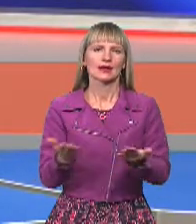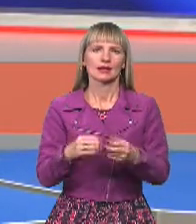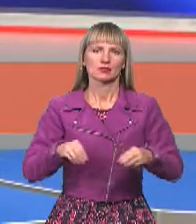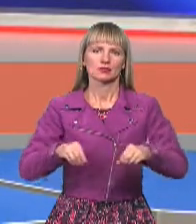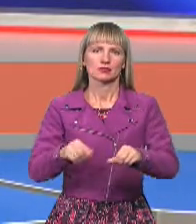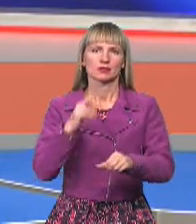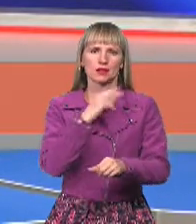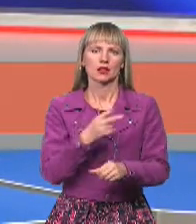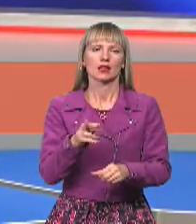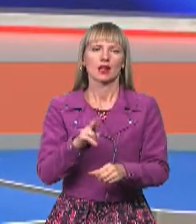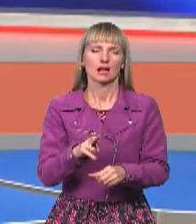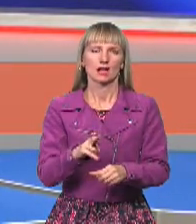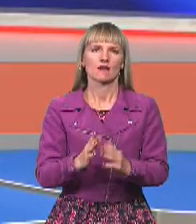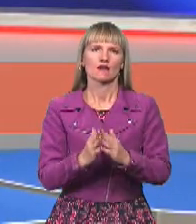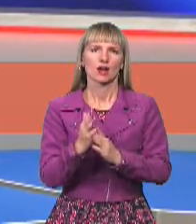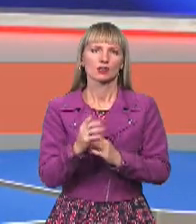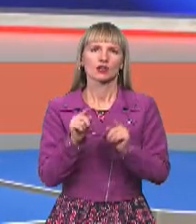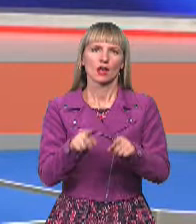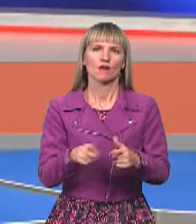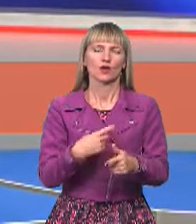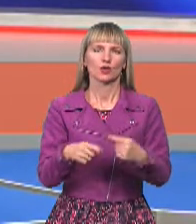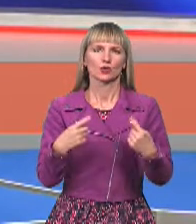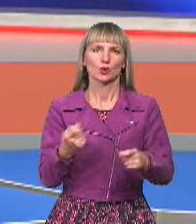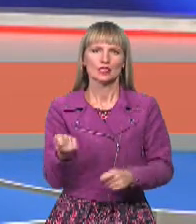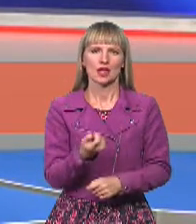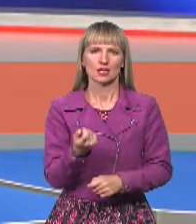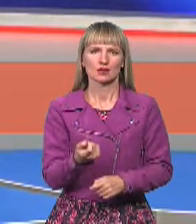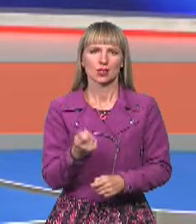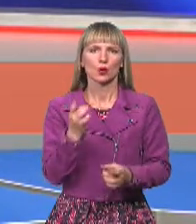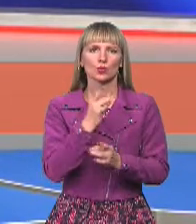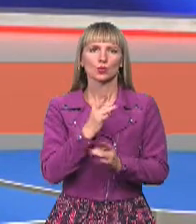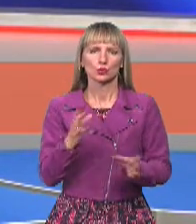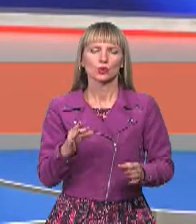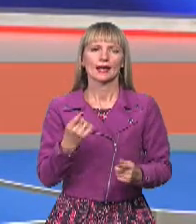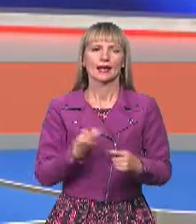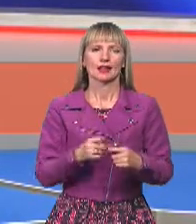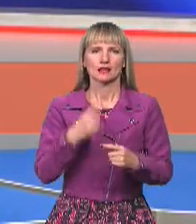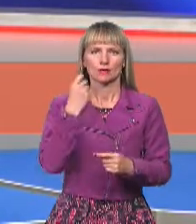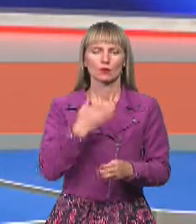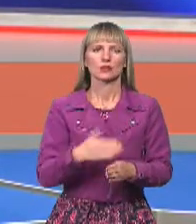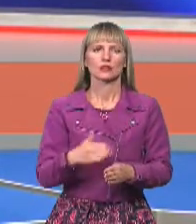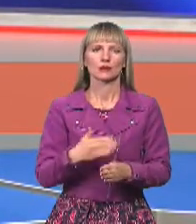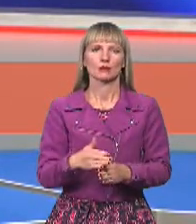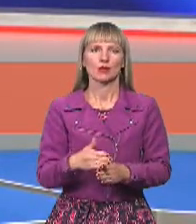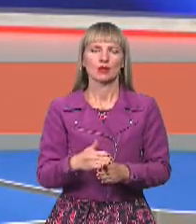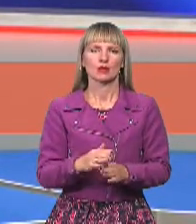для выращивания того или иного зерновой культуры. И эта информация постепенно обрастает и вплоть